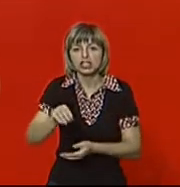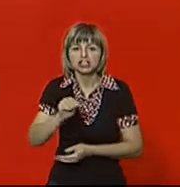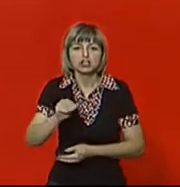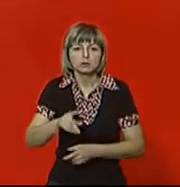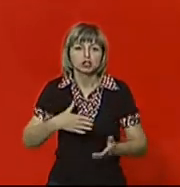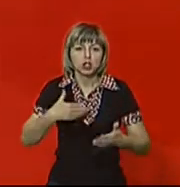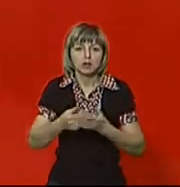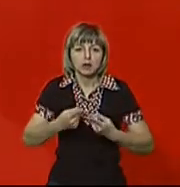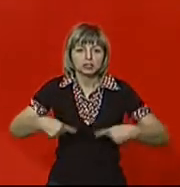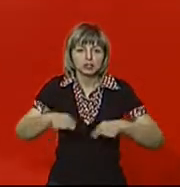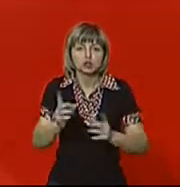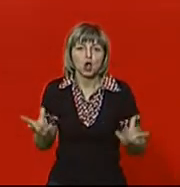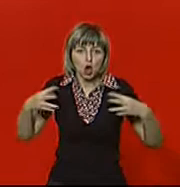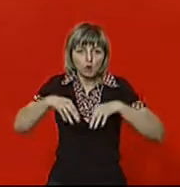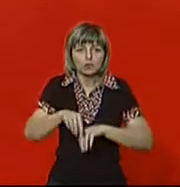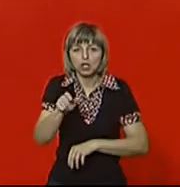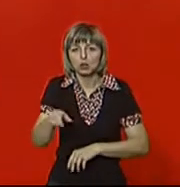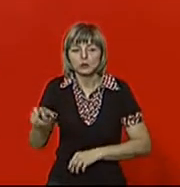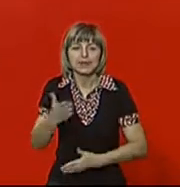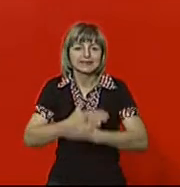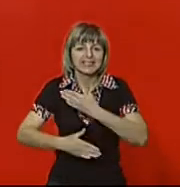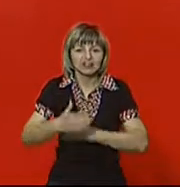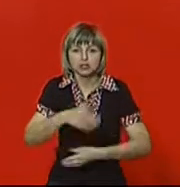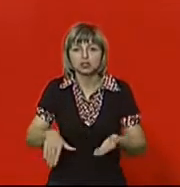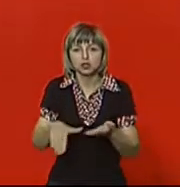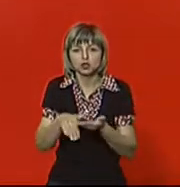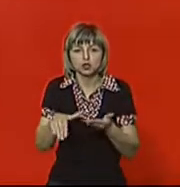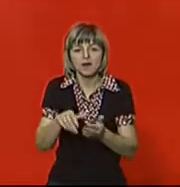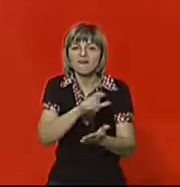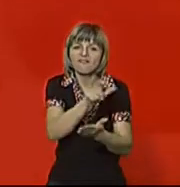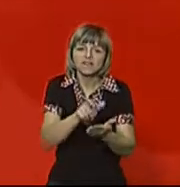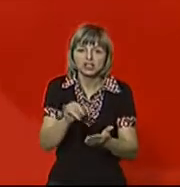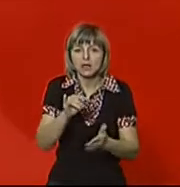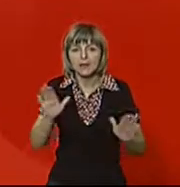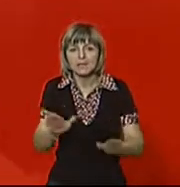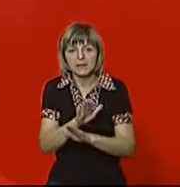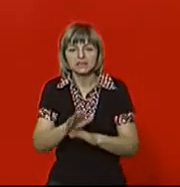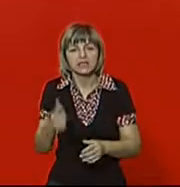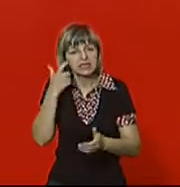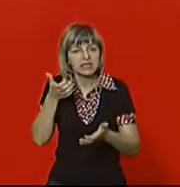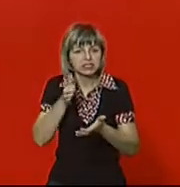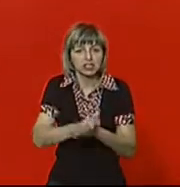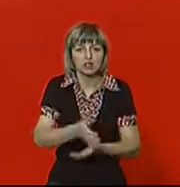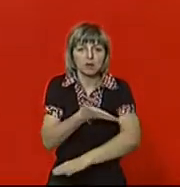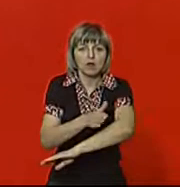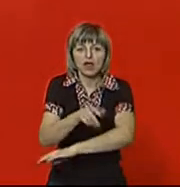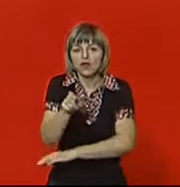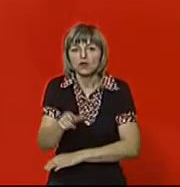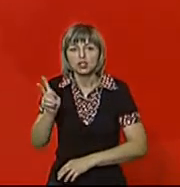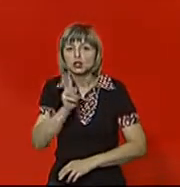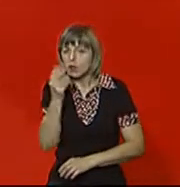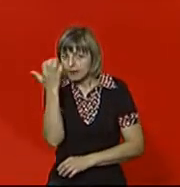Житомирської громадської організації, що об'єднала людей з інвалідністю, за допомогою віршів і пісень знайомили волинян, які не бачать, живописними